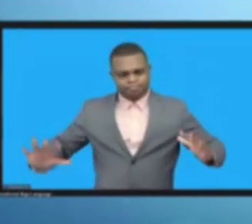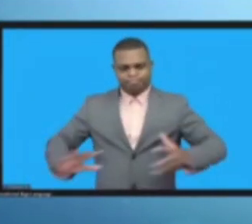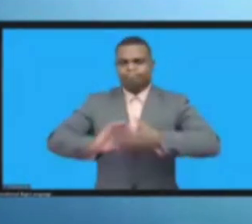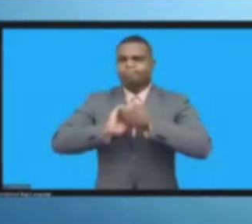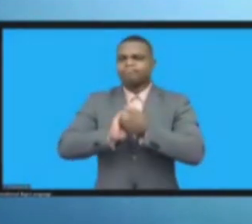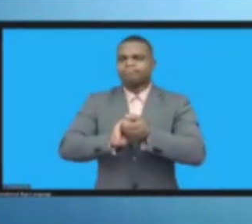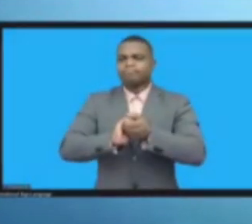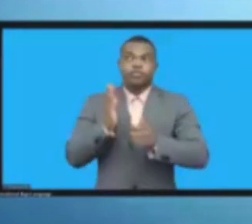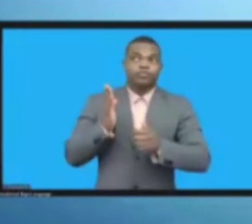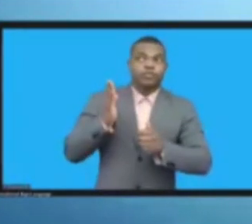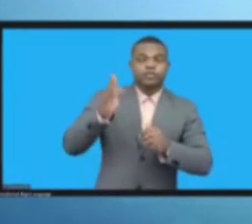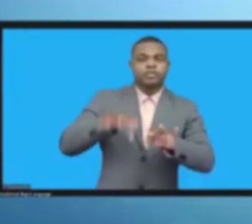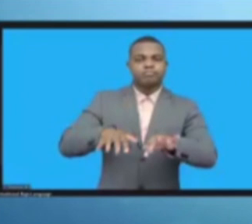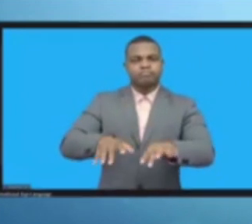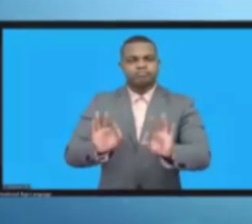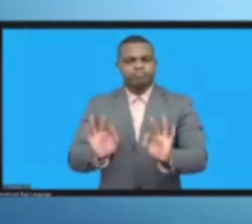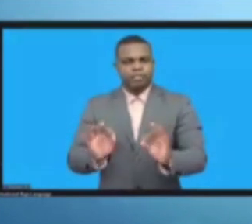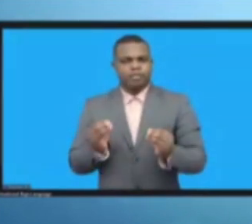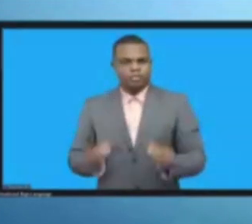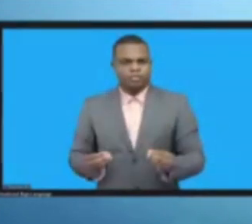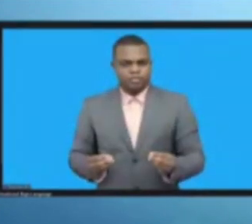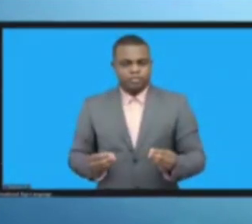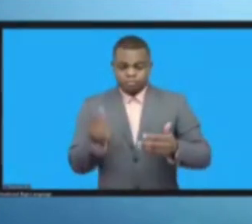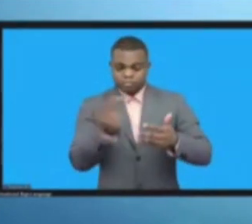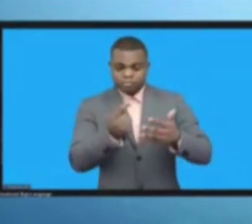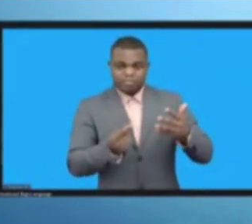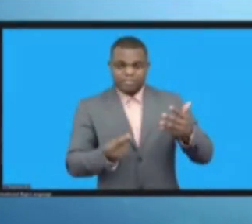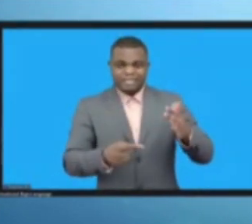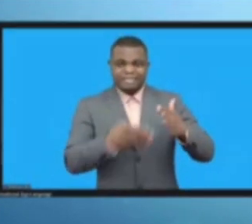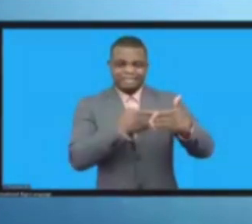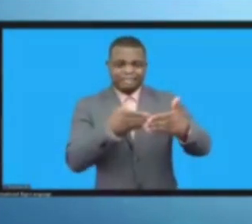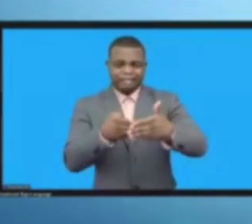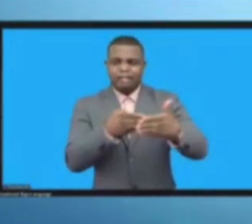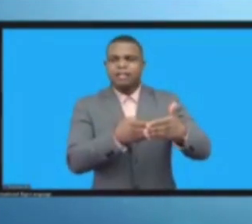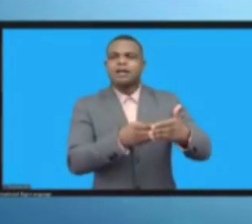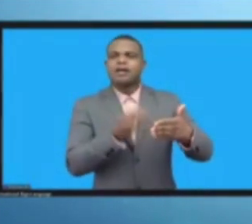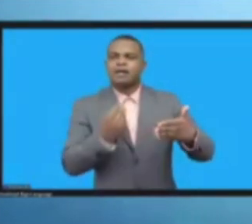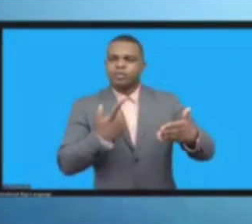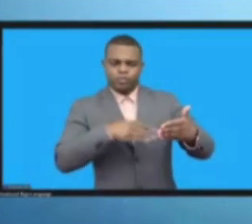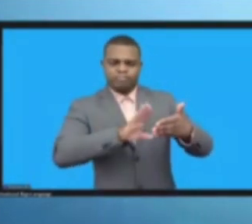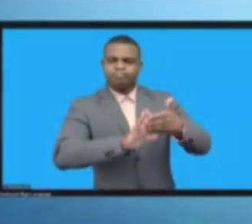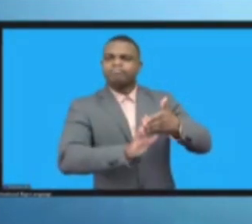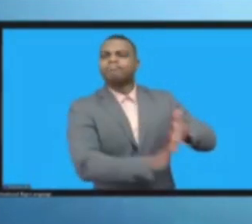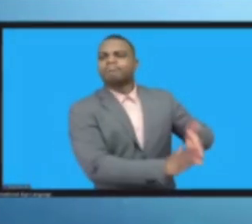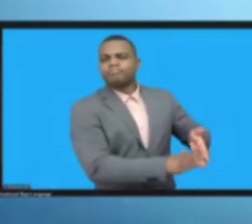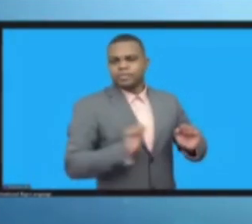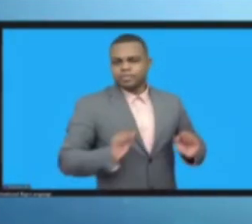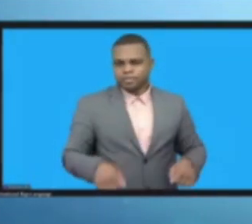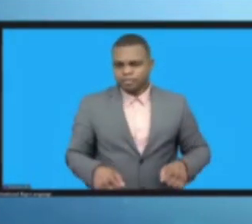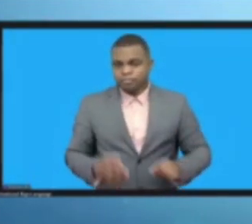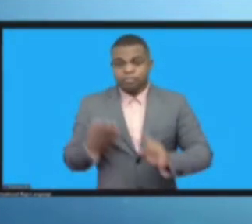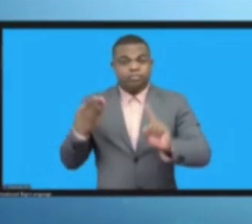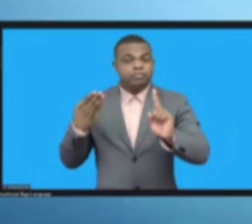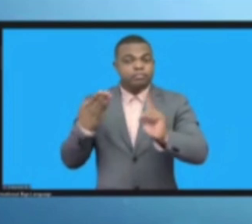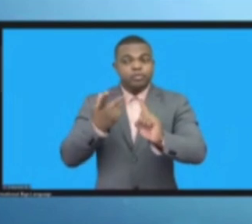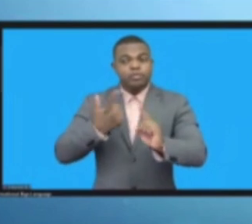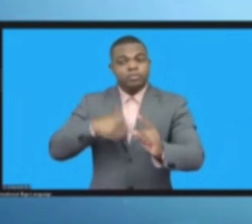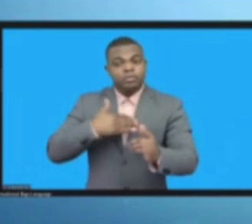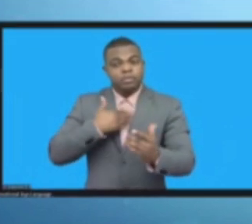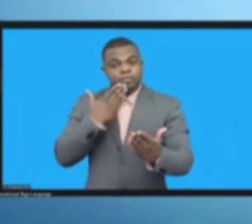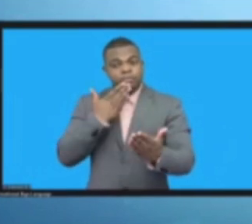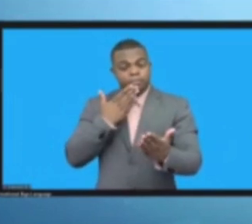что технологии не будут использованы для злоупотреблений, а пойдут на